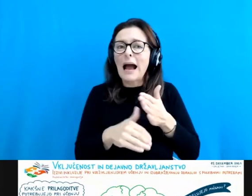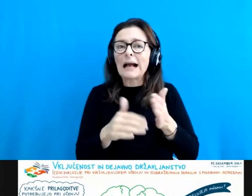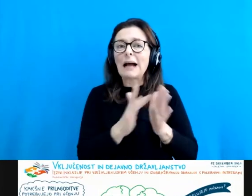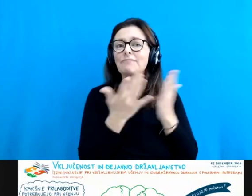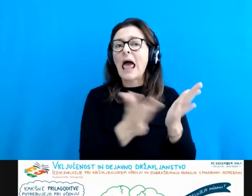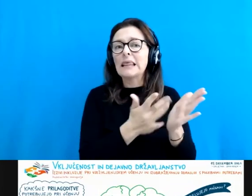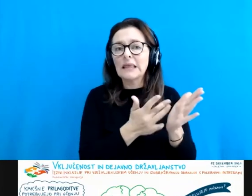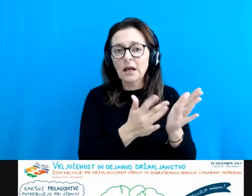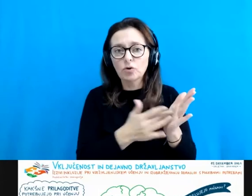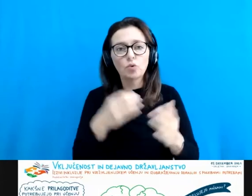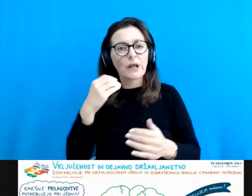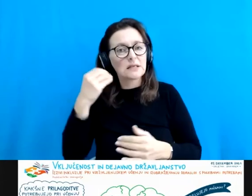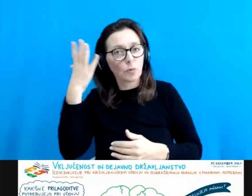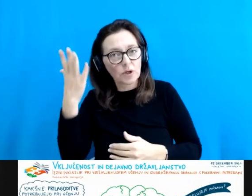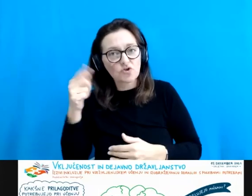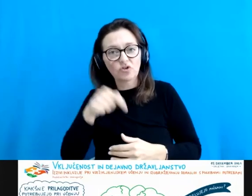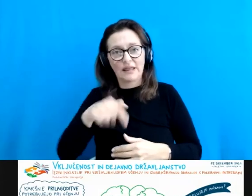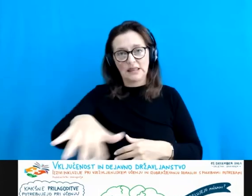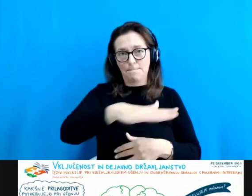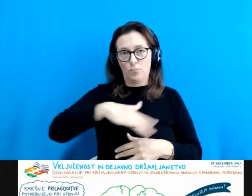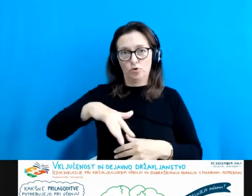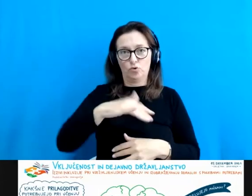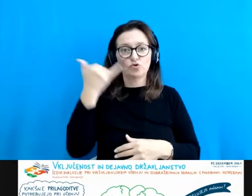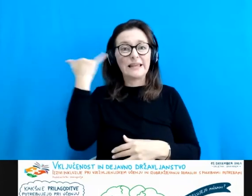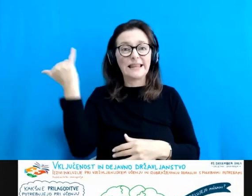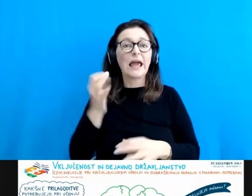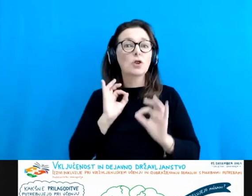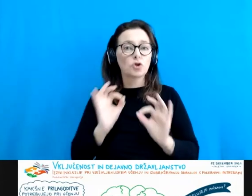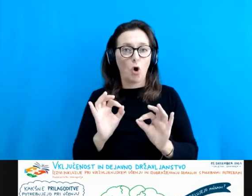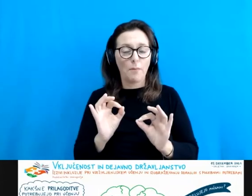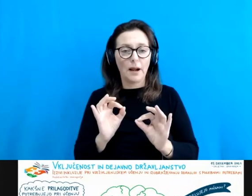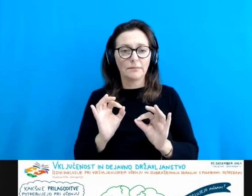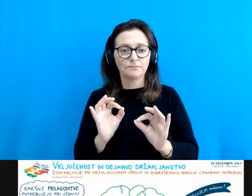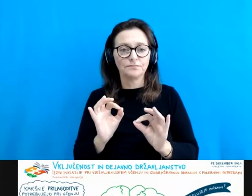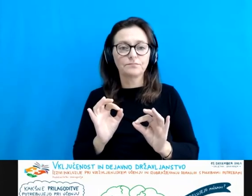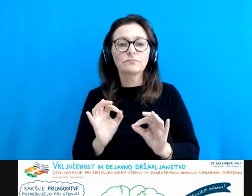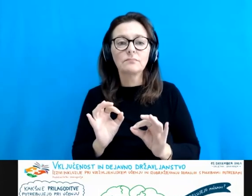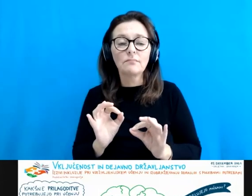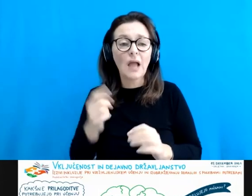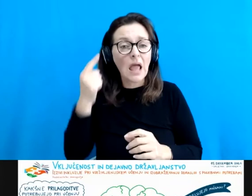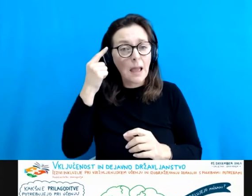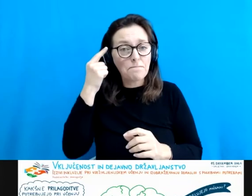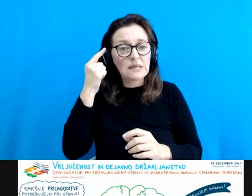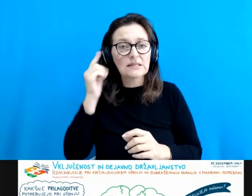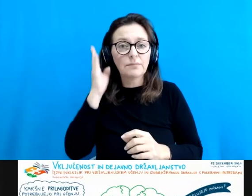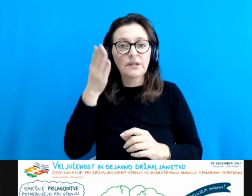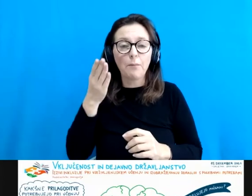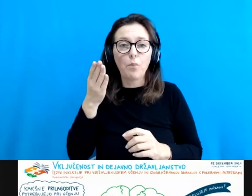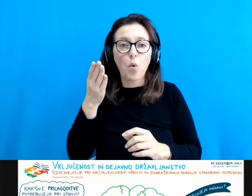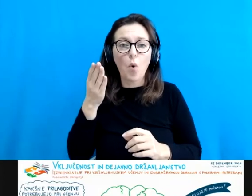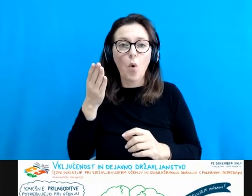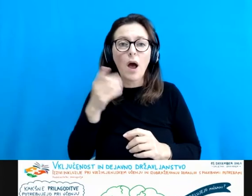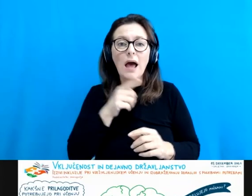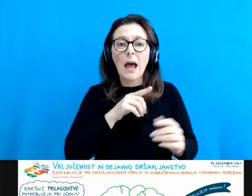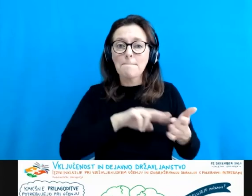izobraževanj na tem področju. Tako da ja, ideja je dobra in mislim, da bo ta monografija sprožila